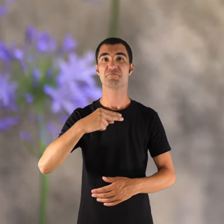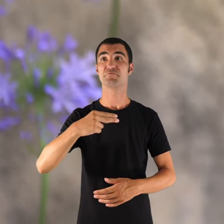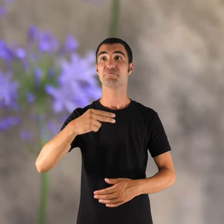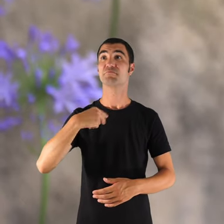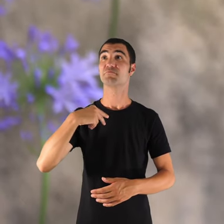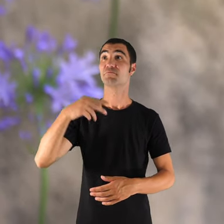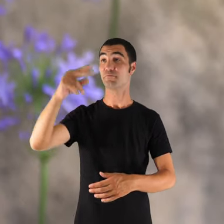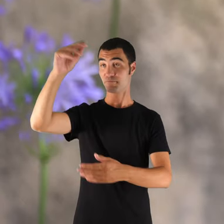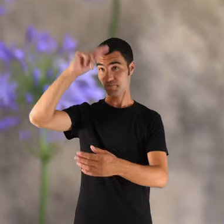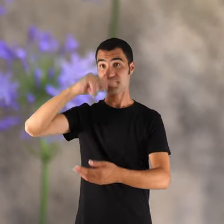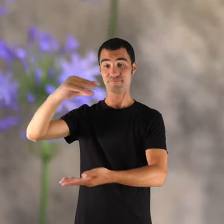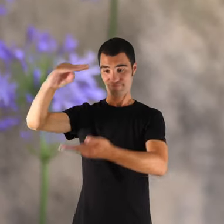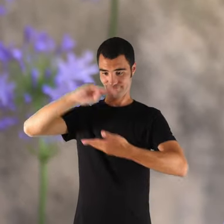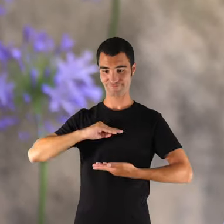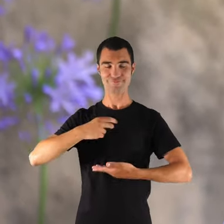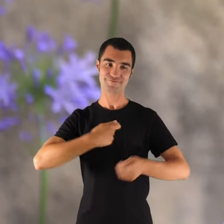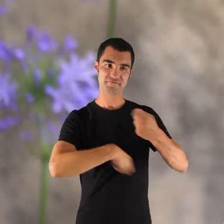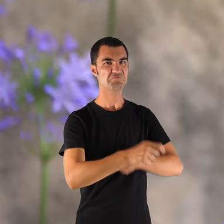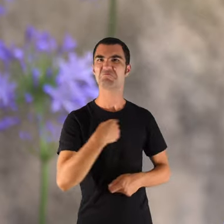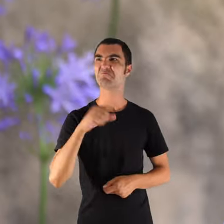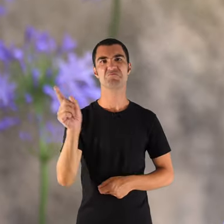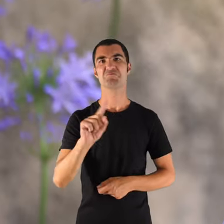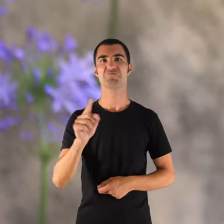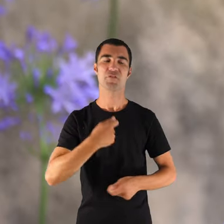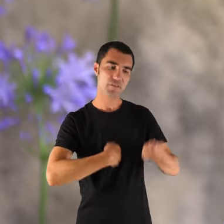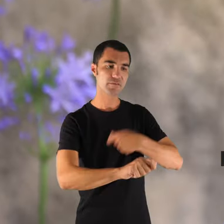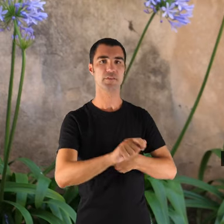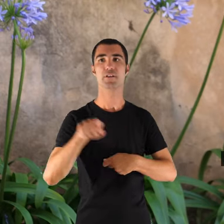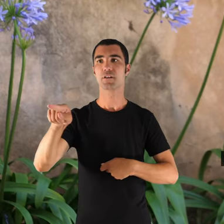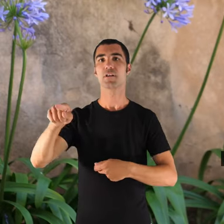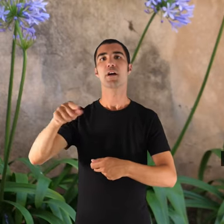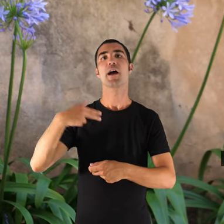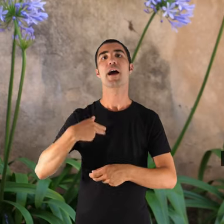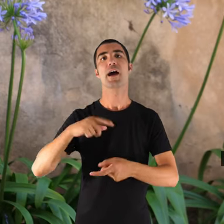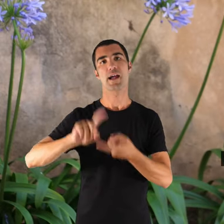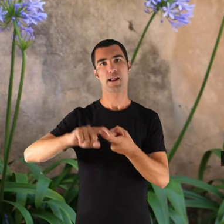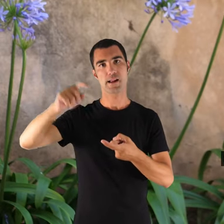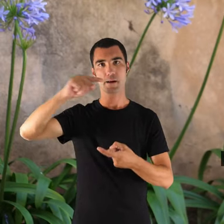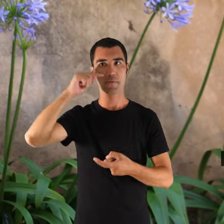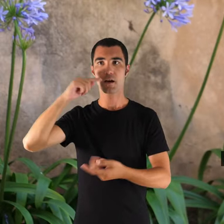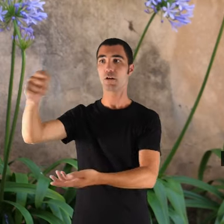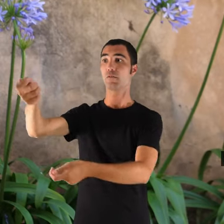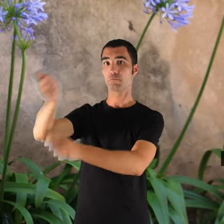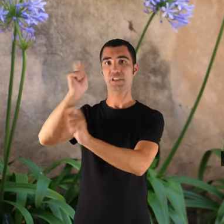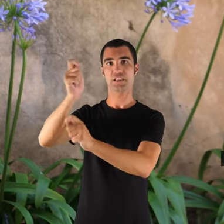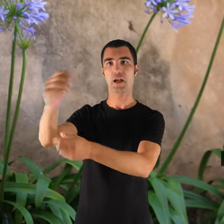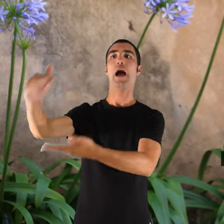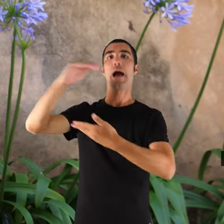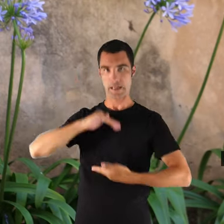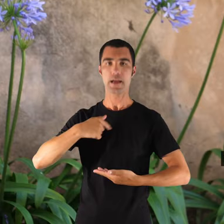de peix. Me pareix jo que vaig vendre més pel meu germà. El meu germà anava a pescar i